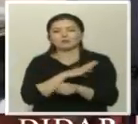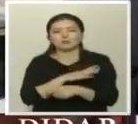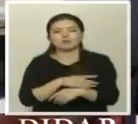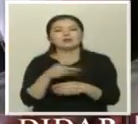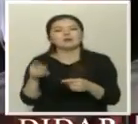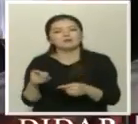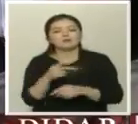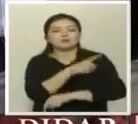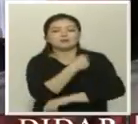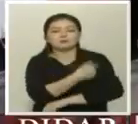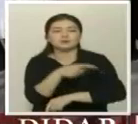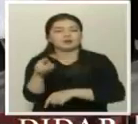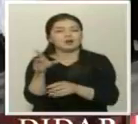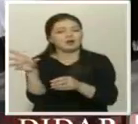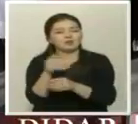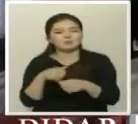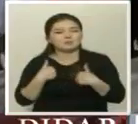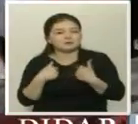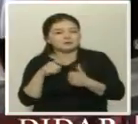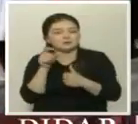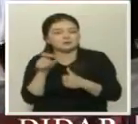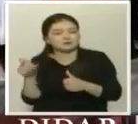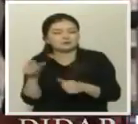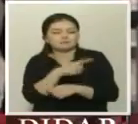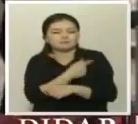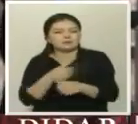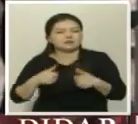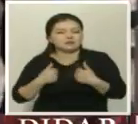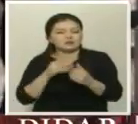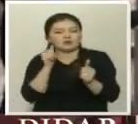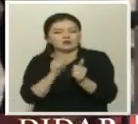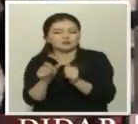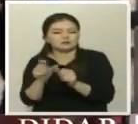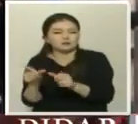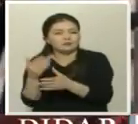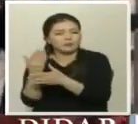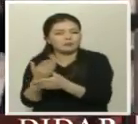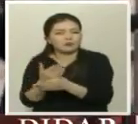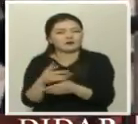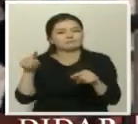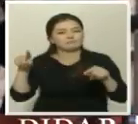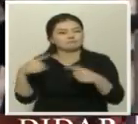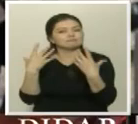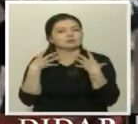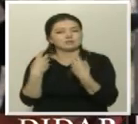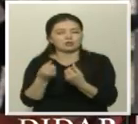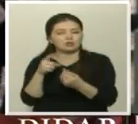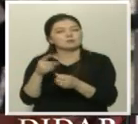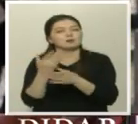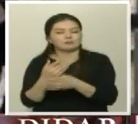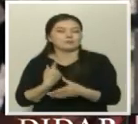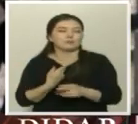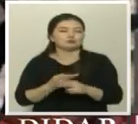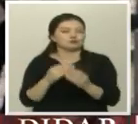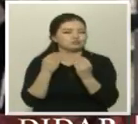ақ халаттыларды облыстық денсаулық сақтау басқармасының басшысы құттықтады. Сіздердің әрбір еңбектеріңіз, әрбір ата-ананың